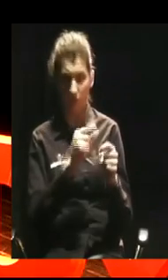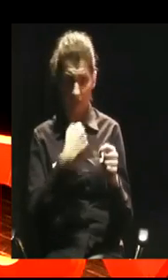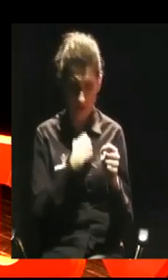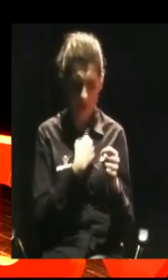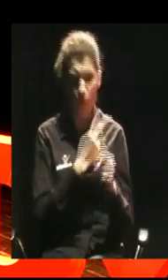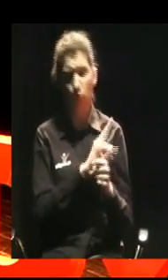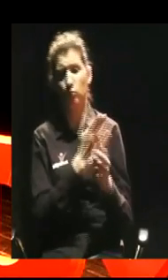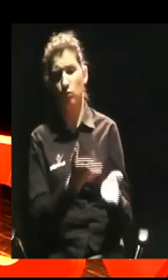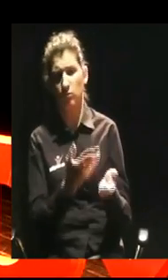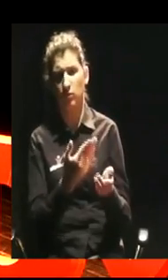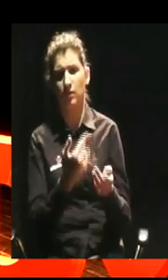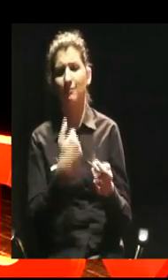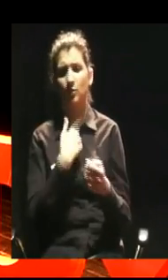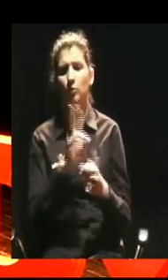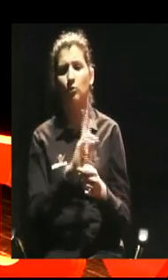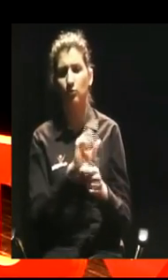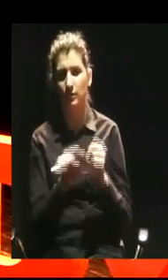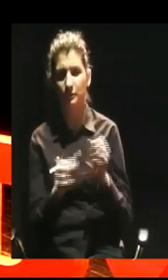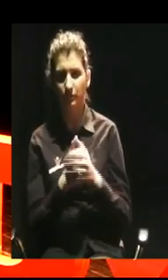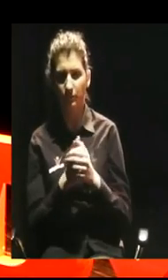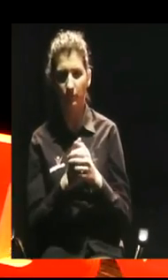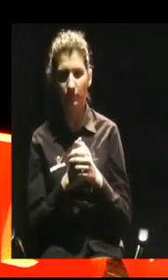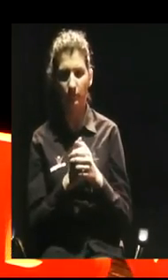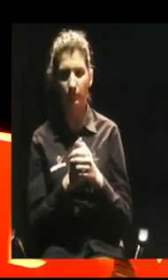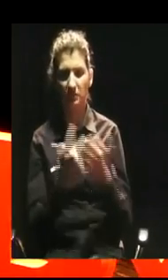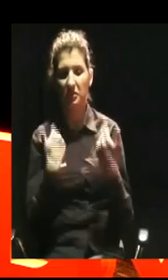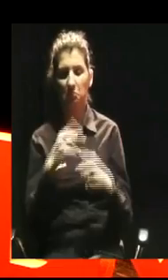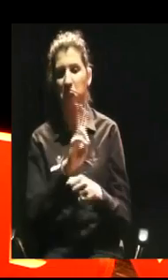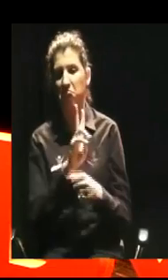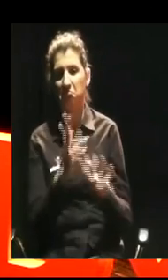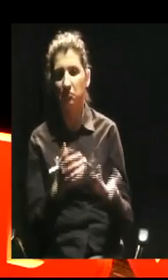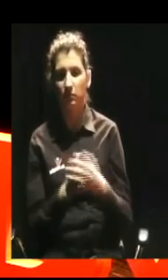Kto to jest to ja, które to ma?